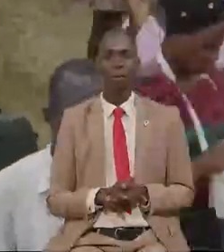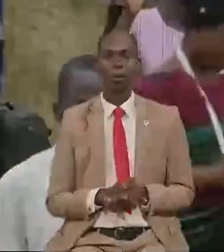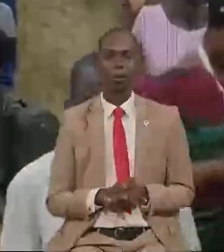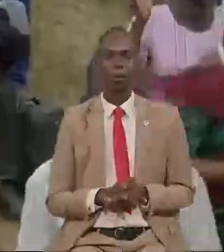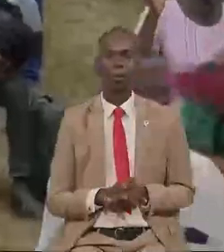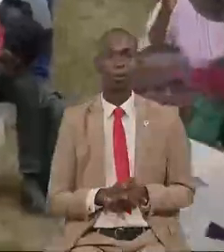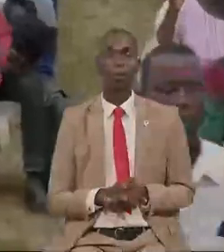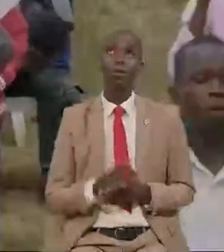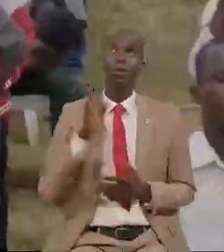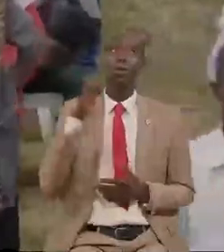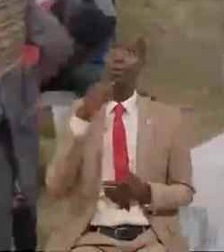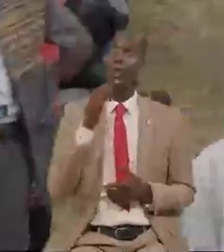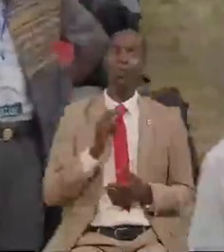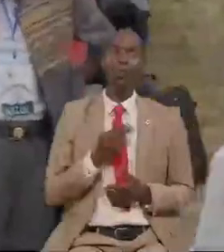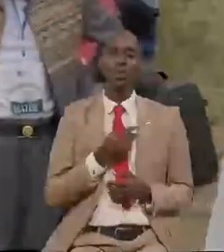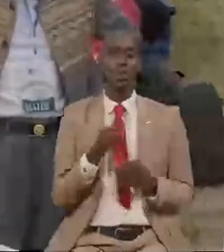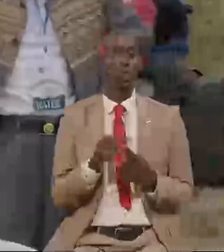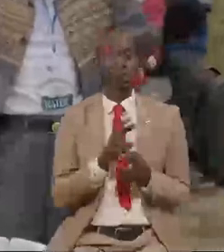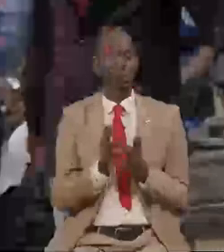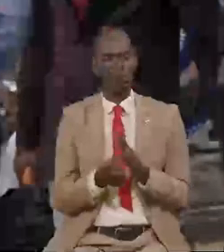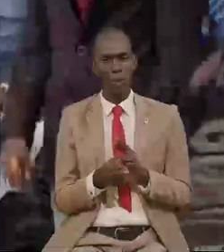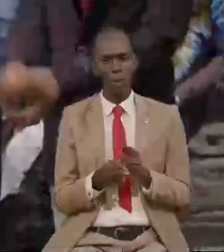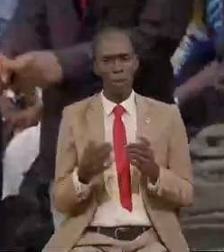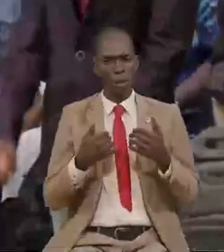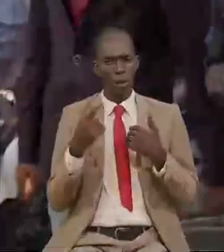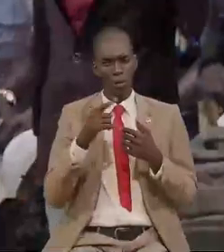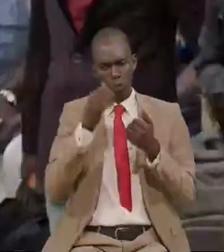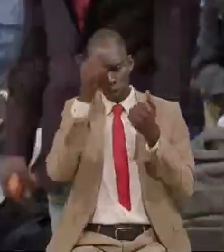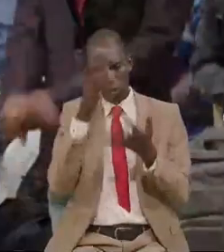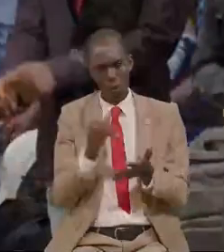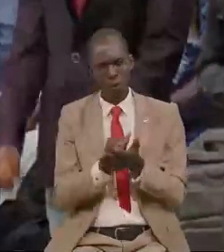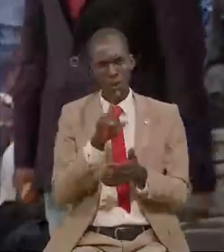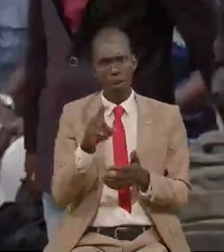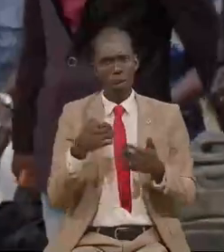Il nous demande de nous repentir. Est-ce que tu as observé cela? Est-ce que tu t'es repenti?